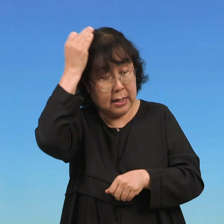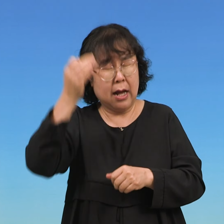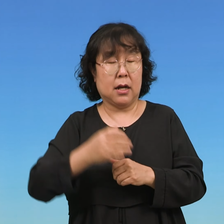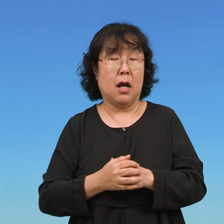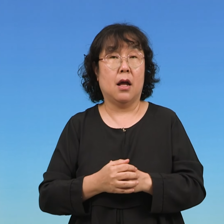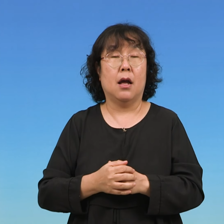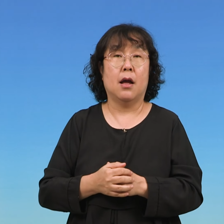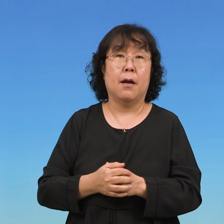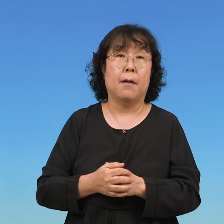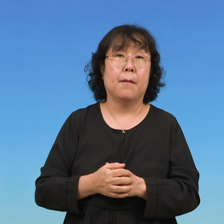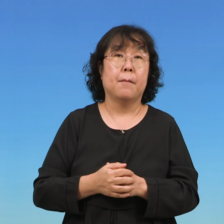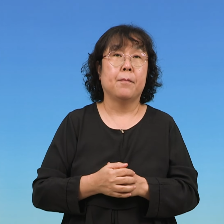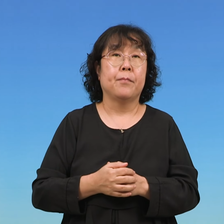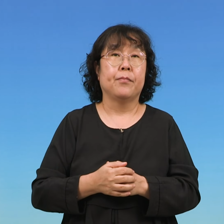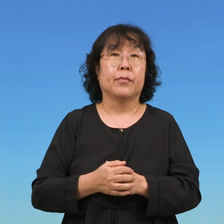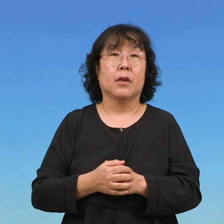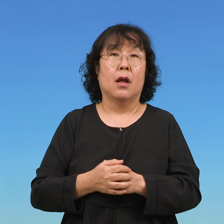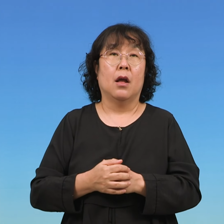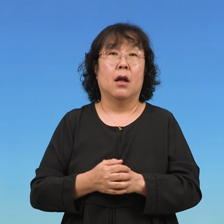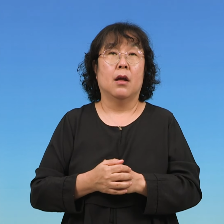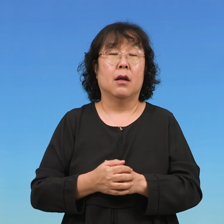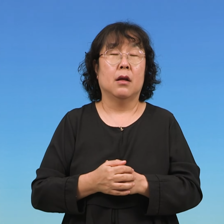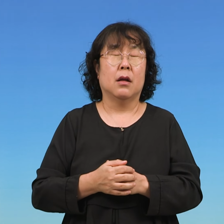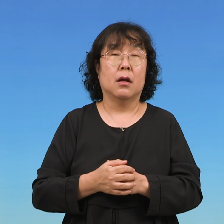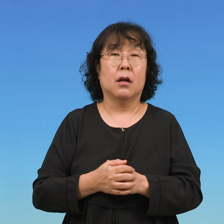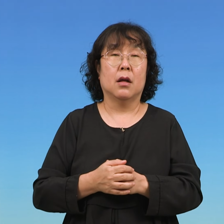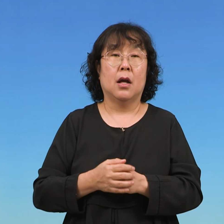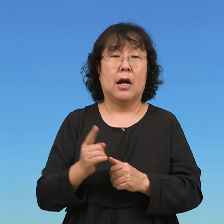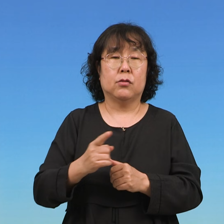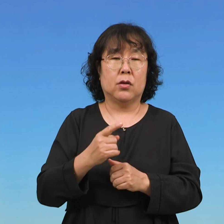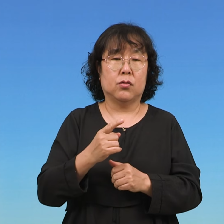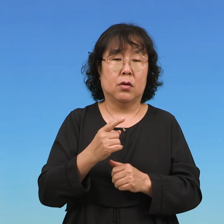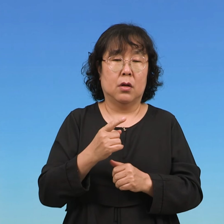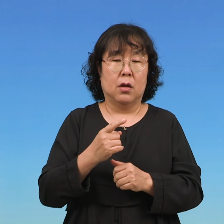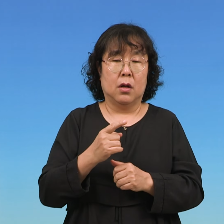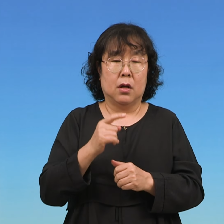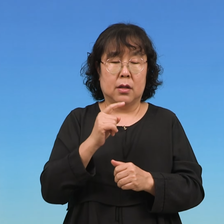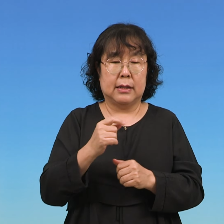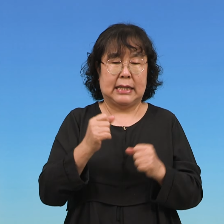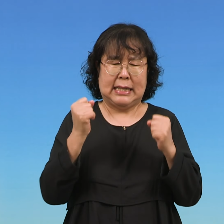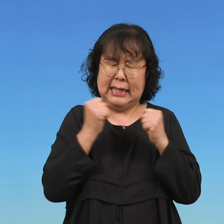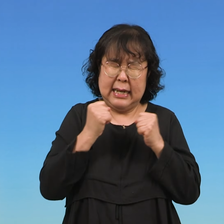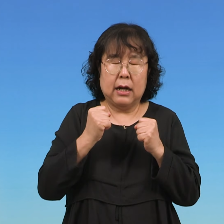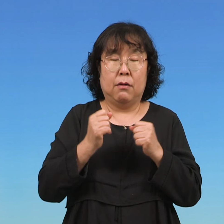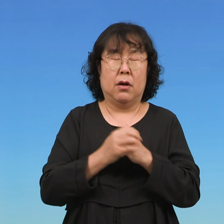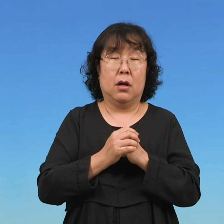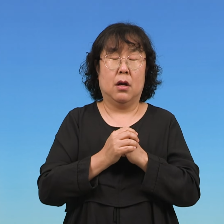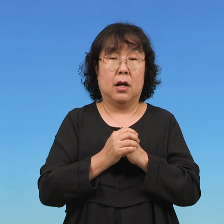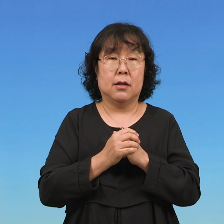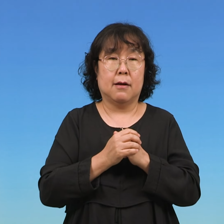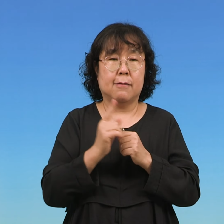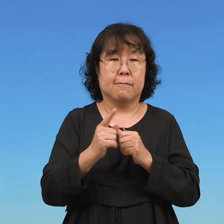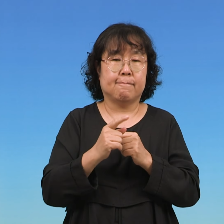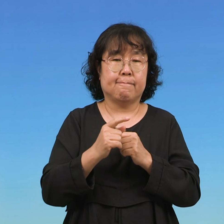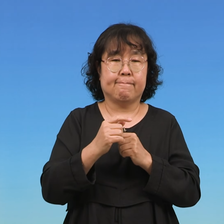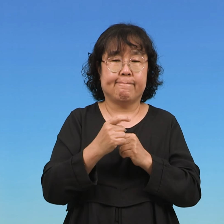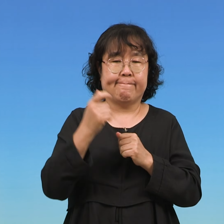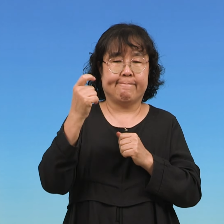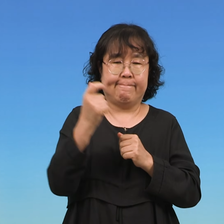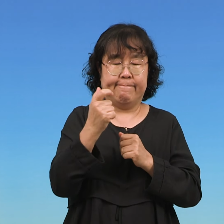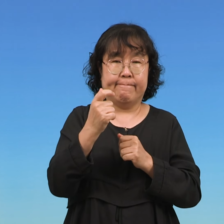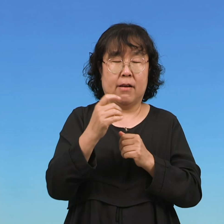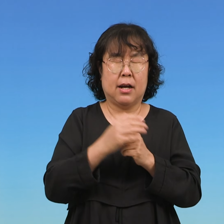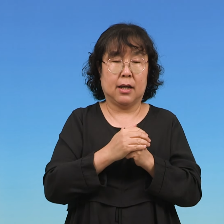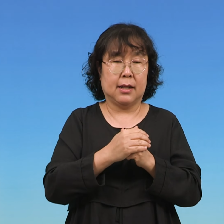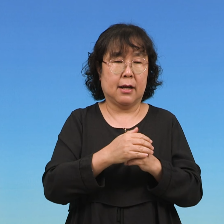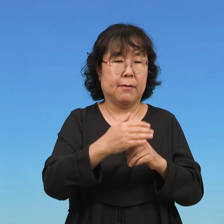어떻게 보면 좀 너무 뭐 너무 고지식한 거 아닌가 너무 냉철해요 냉정합니다 단호하게 그거를